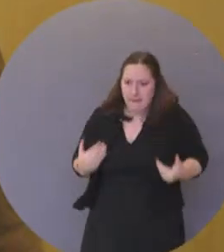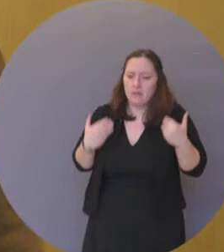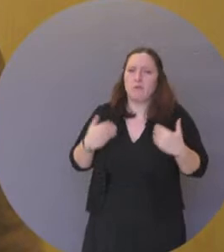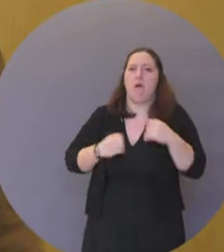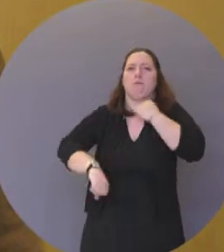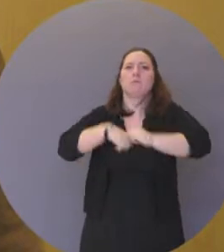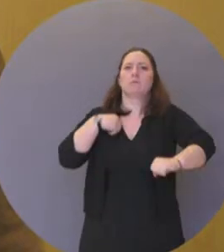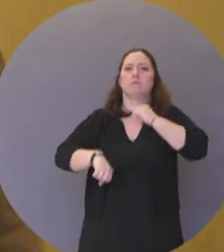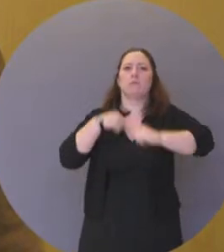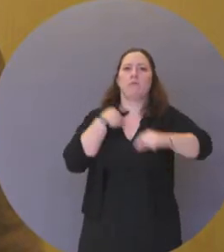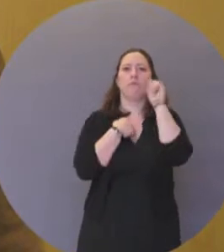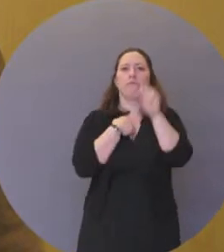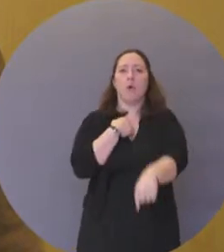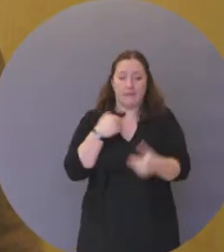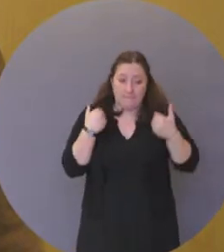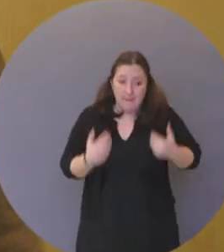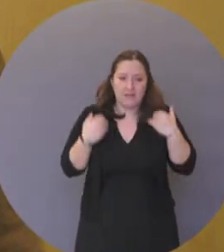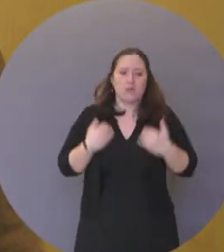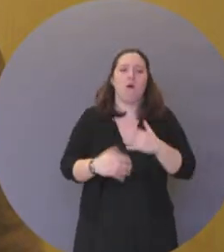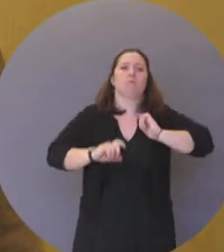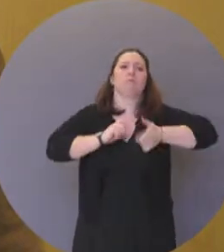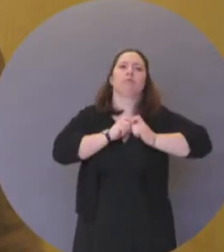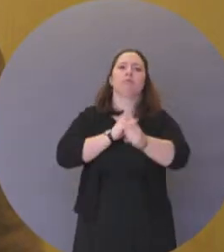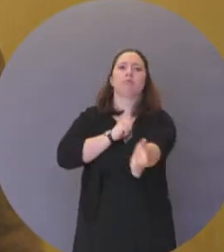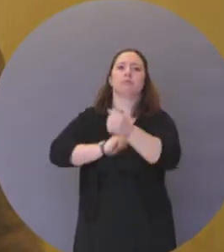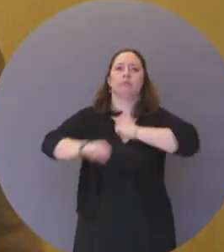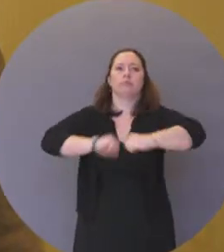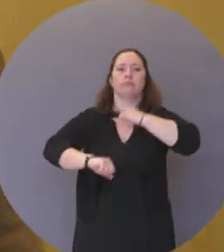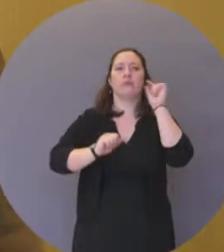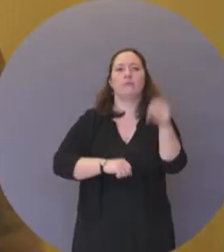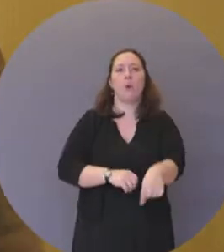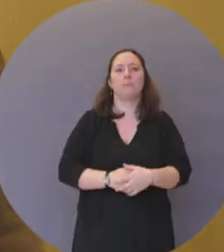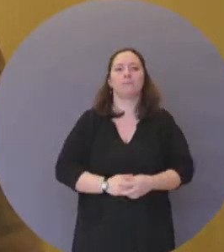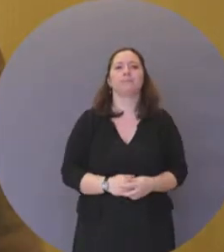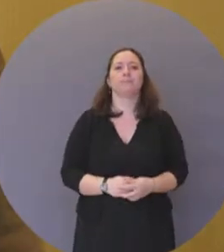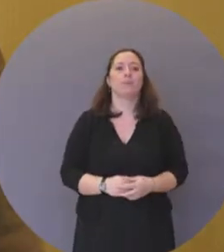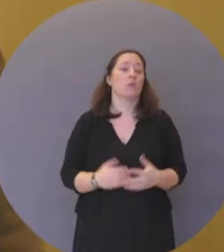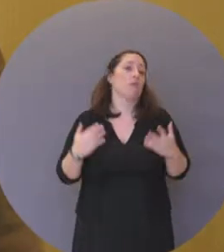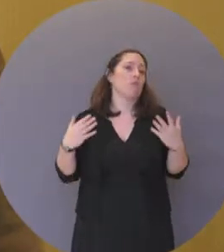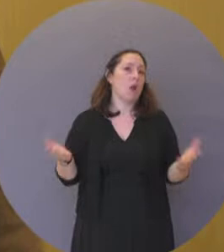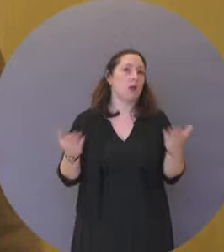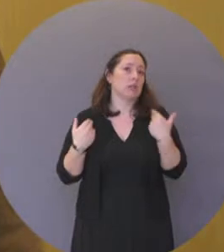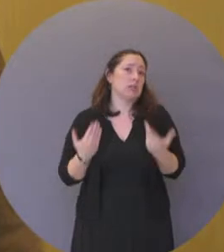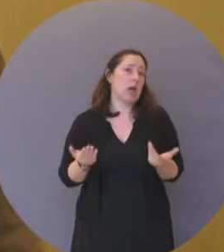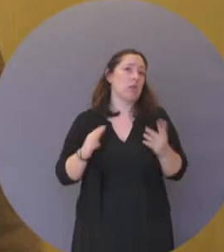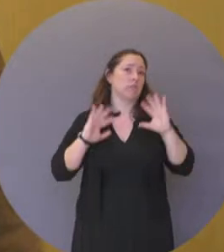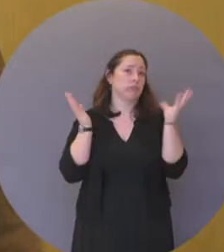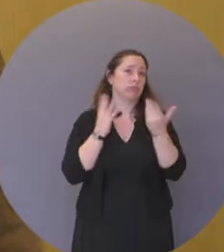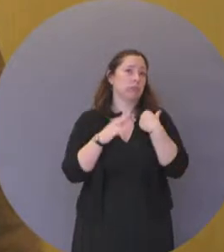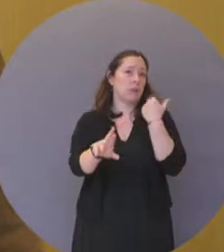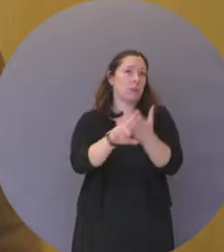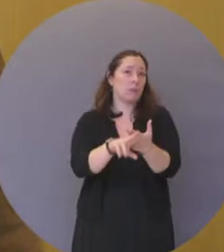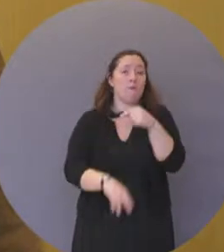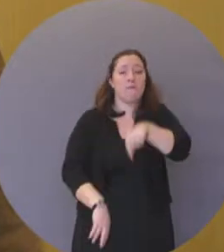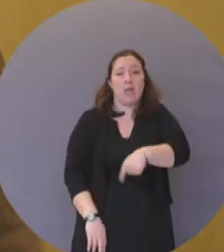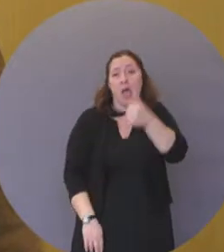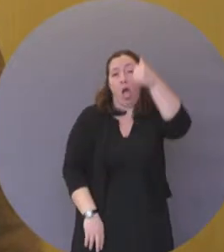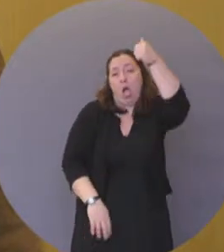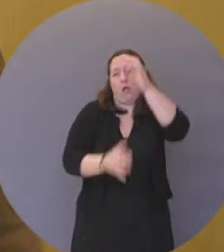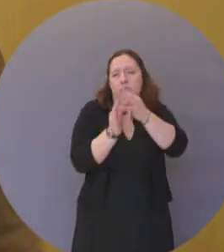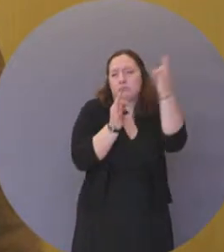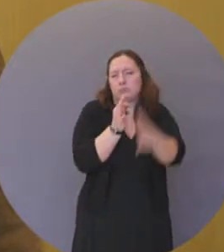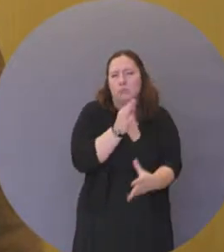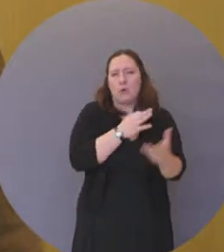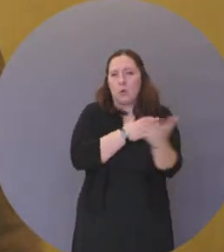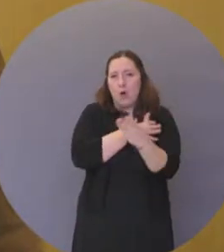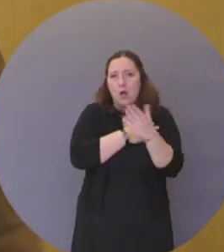trouve le chemin de crête qui nous permet d'avoir la solution pérenne donc voilà sur tout ça je je constate juste une chose c'est que nous sommes à des